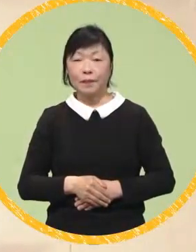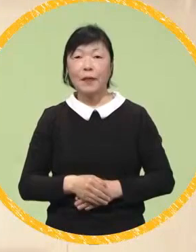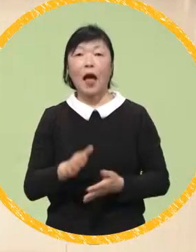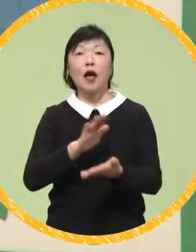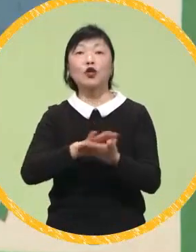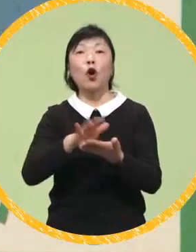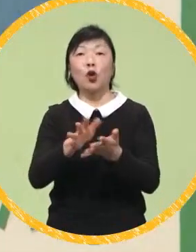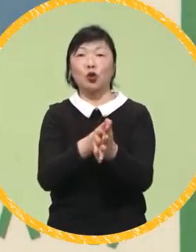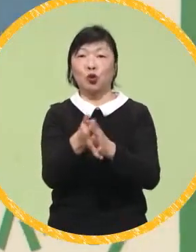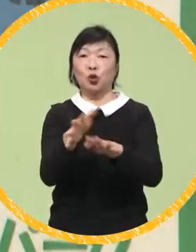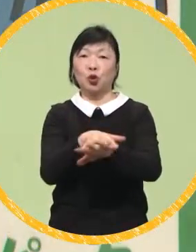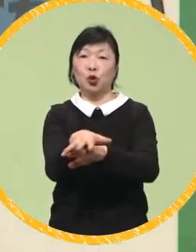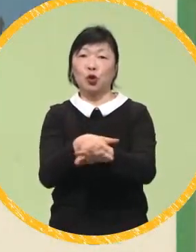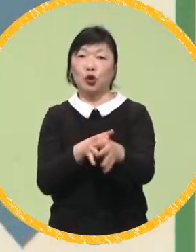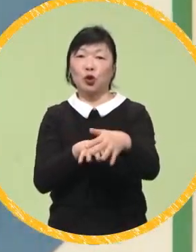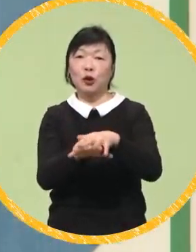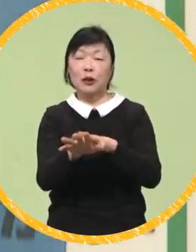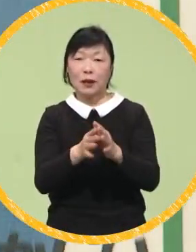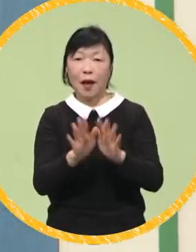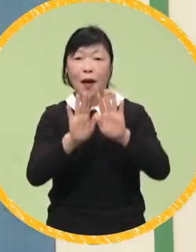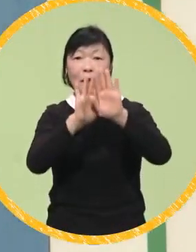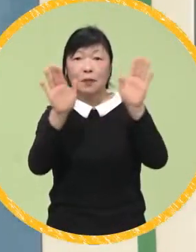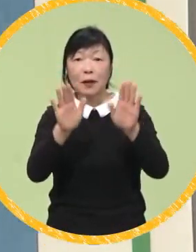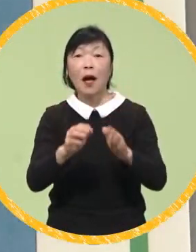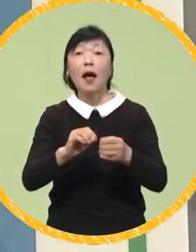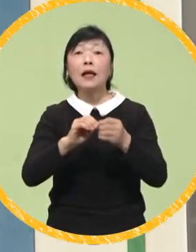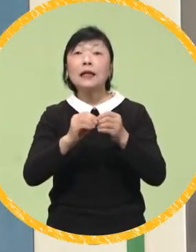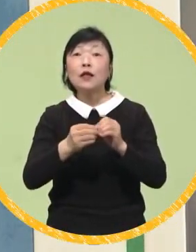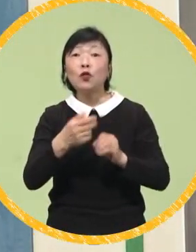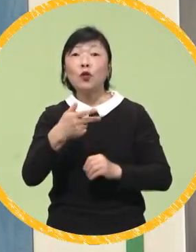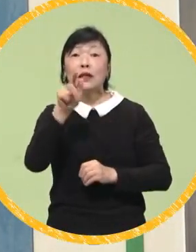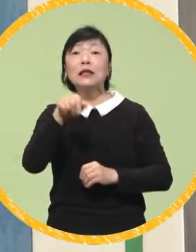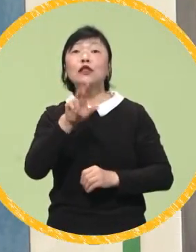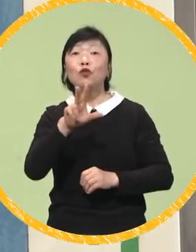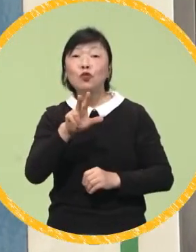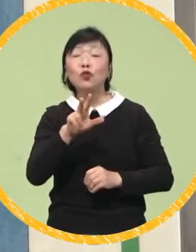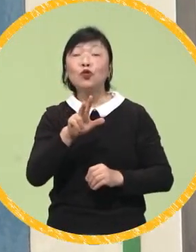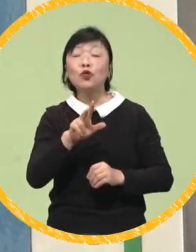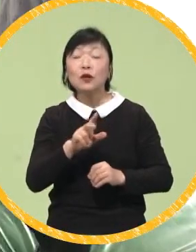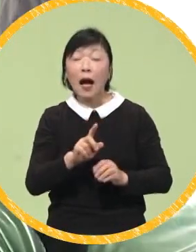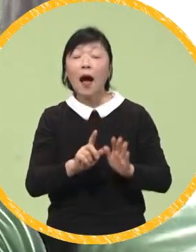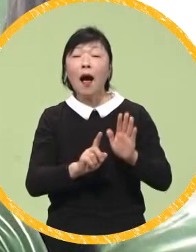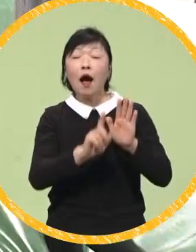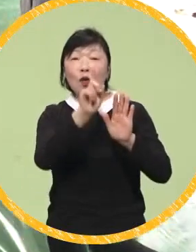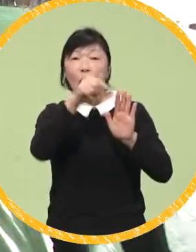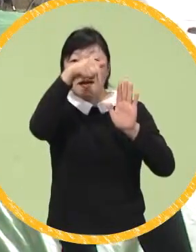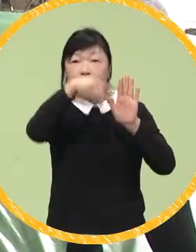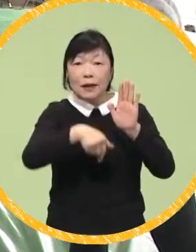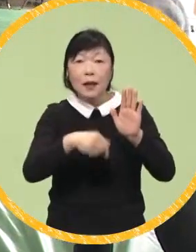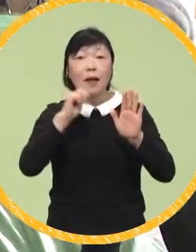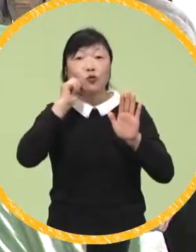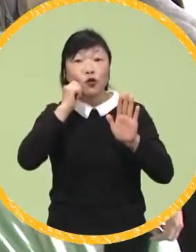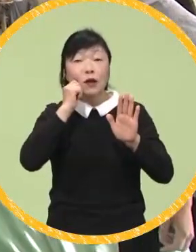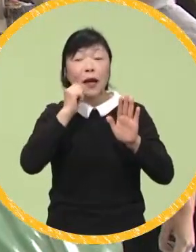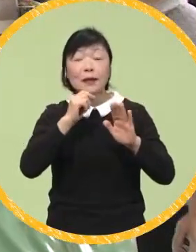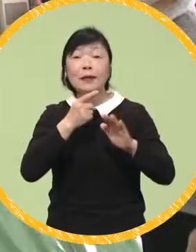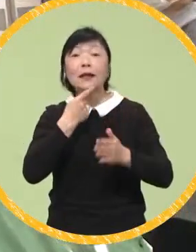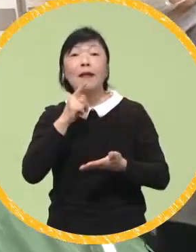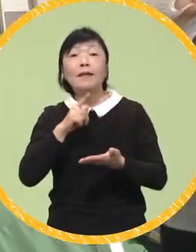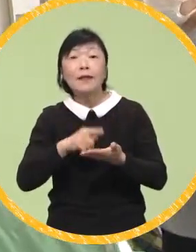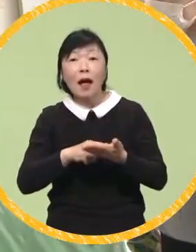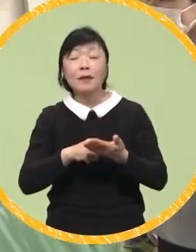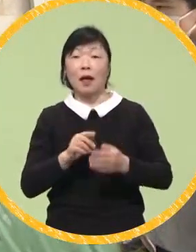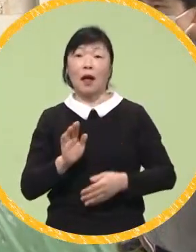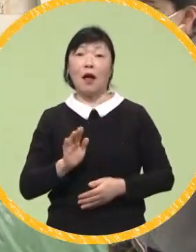消毒してねやらせてもらいましたこれが猫の色のシールが来優しさは化したない動画ね別れてるんですよねこれ